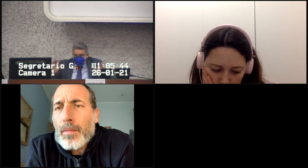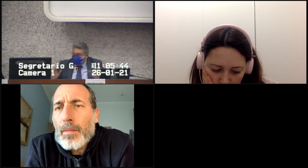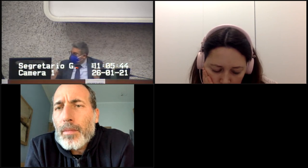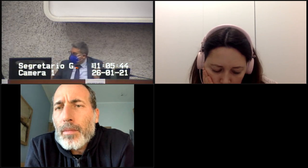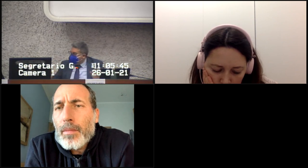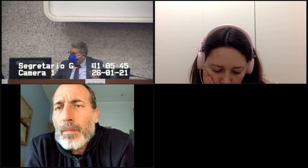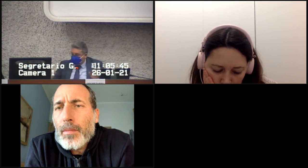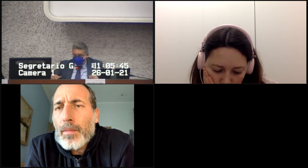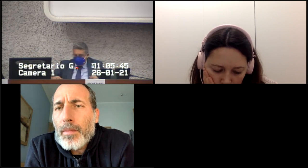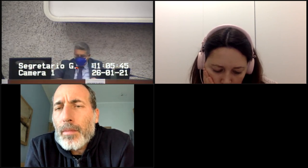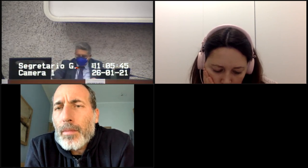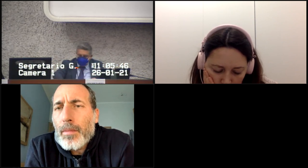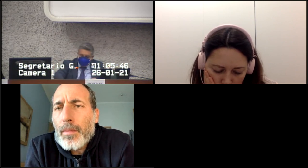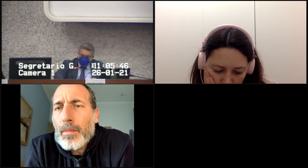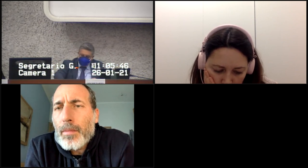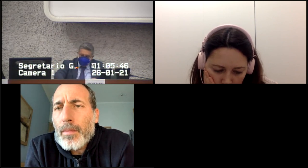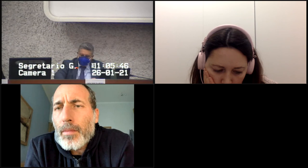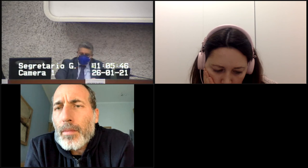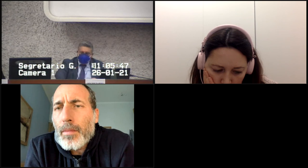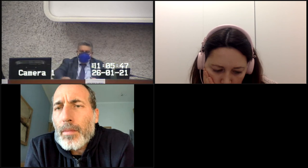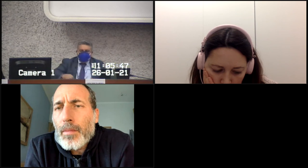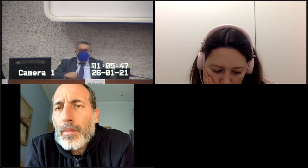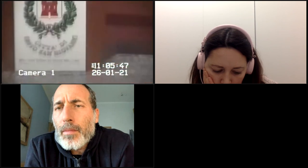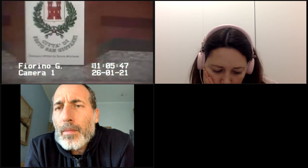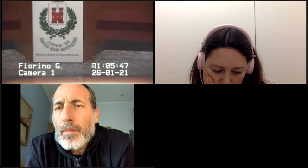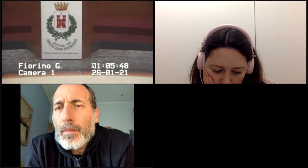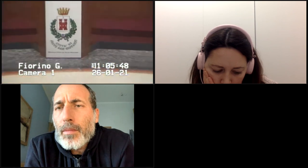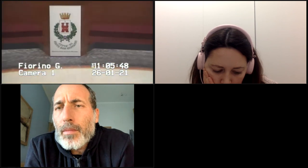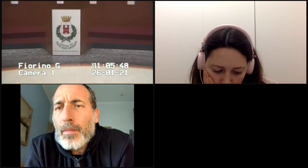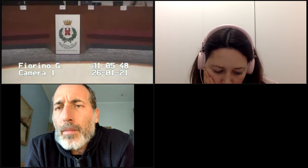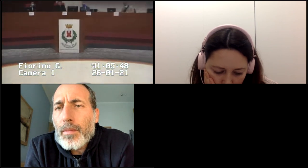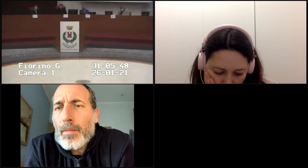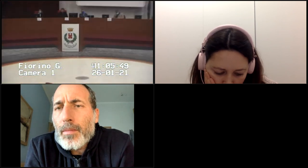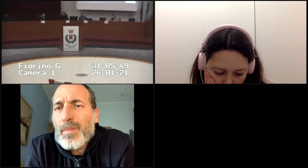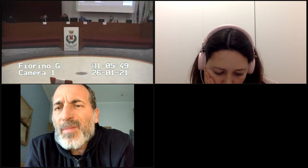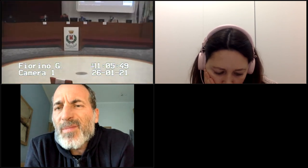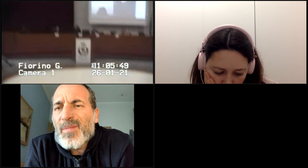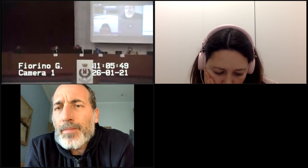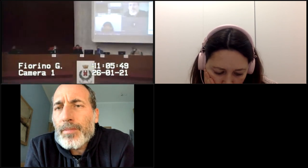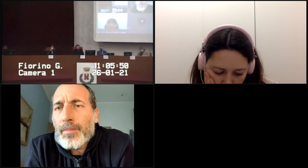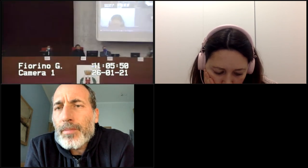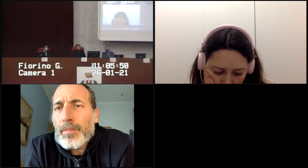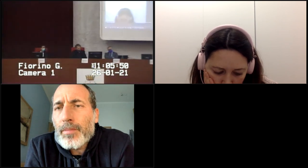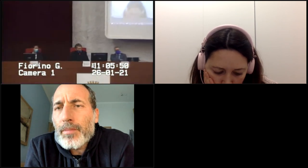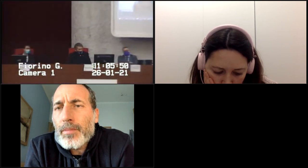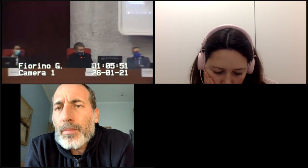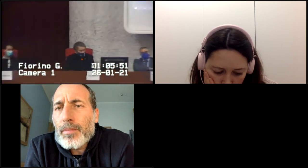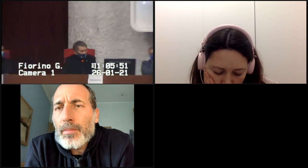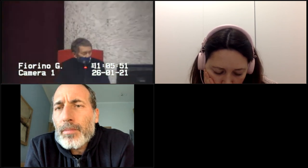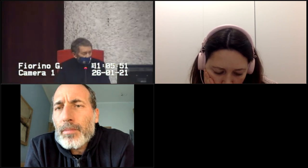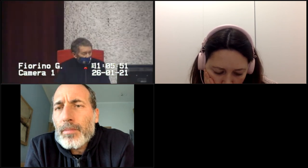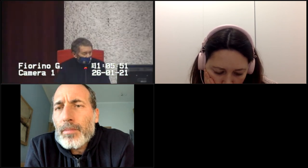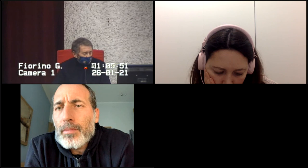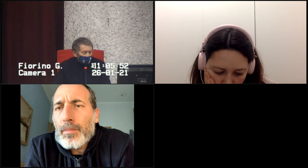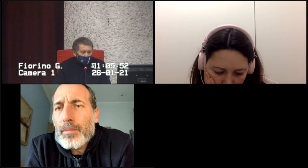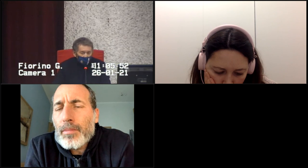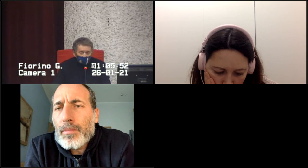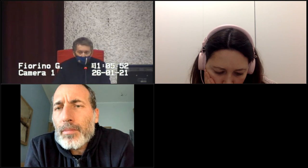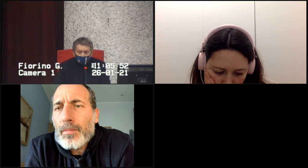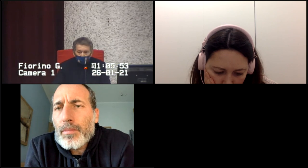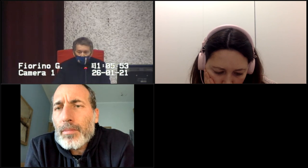se non ho capito male, Presidente. Propongo questo, quindi la richiesta del consigliere